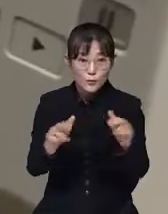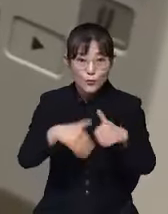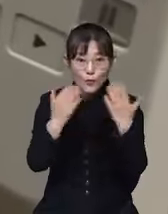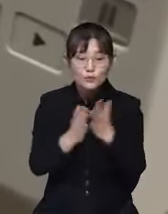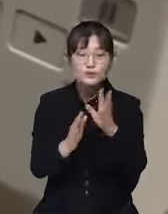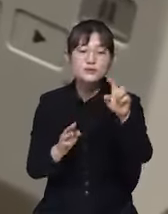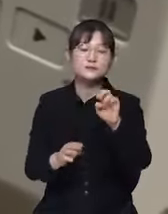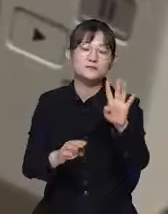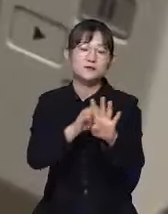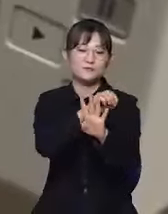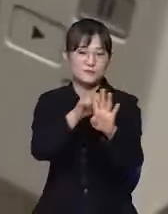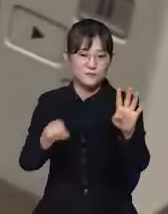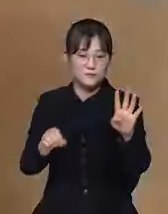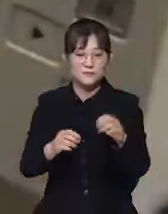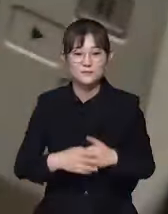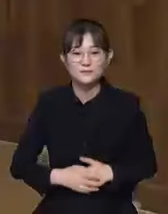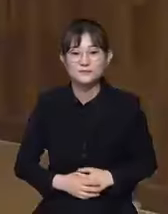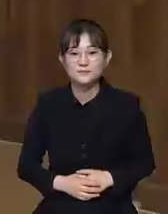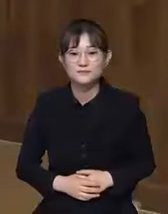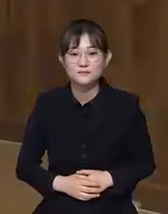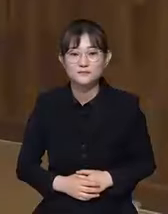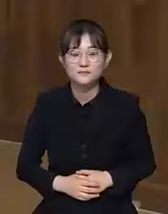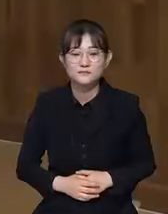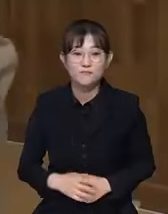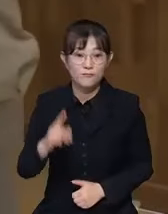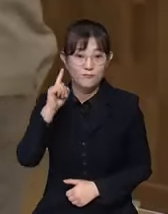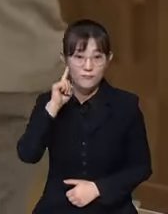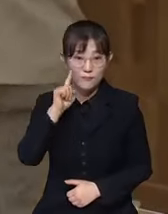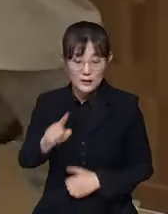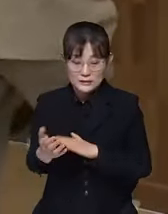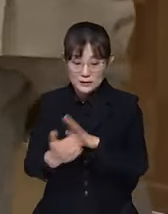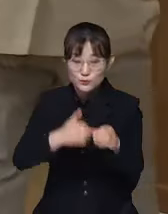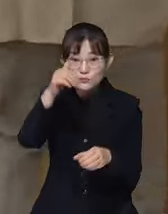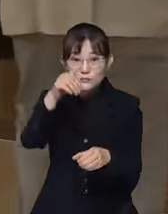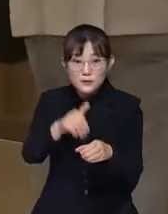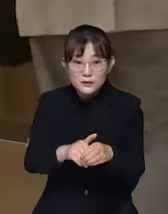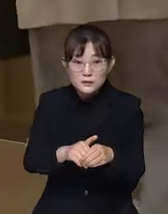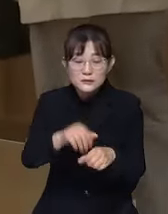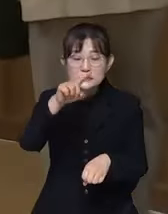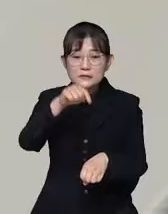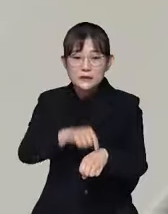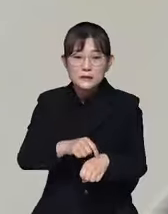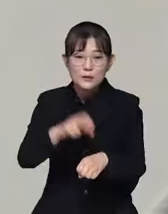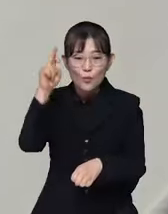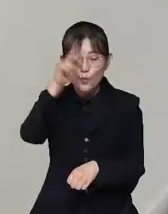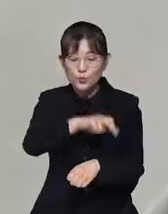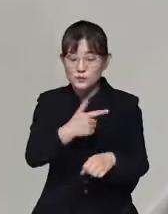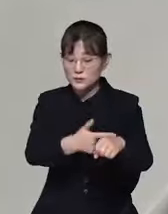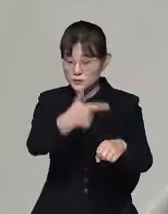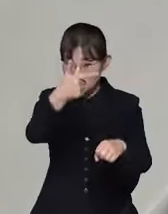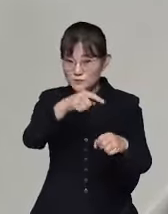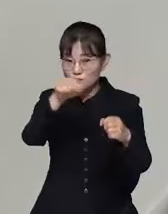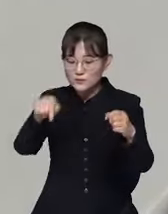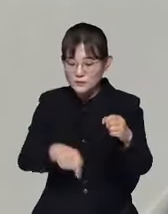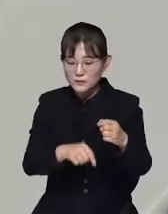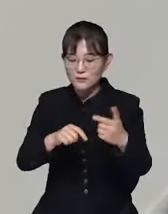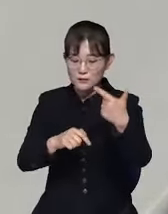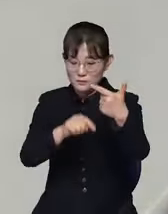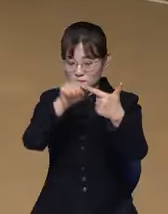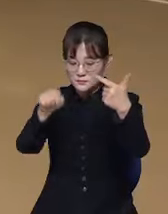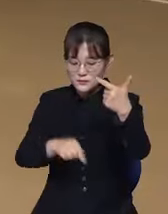24% 기록했습니다 이틀째 사전 투표는 내일 아침 6시부터는